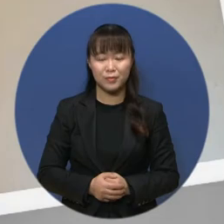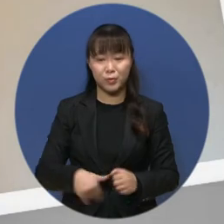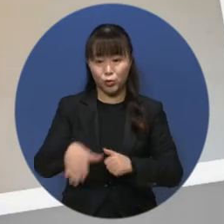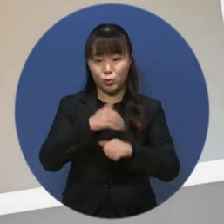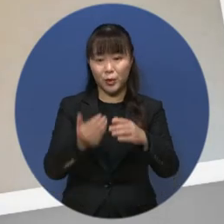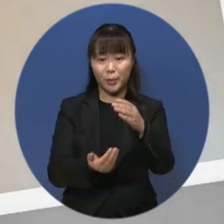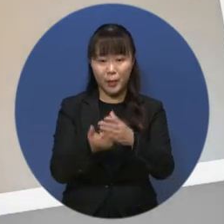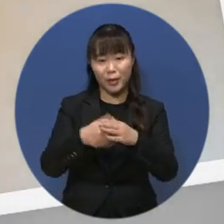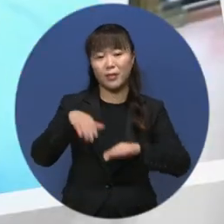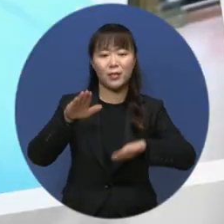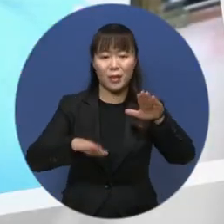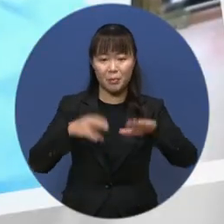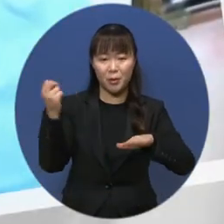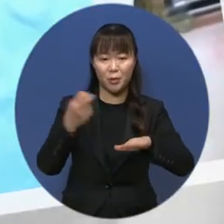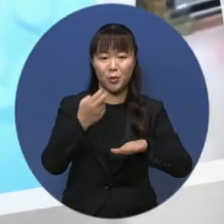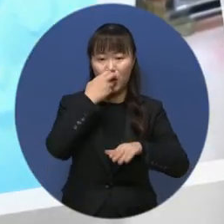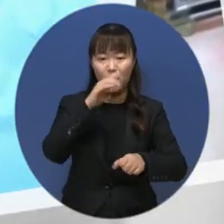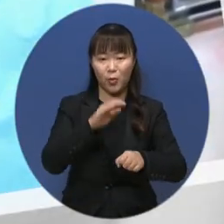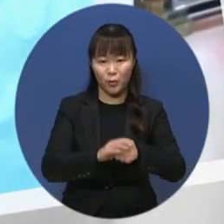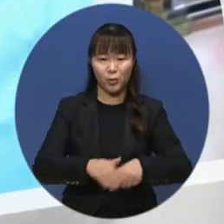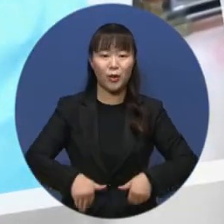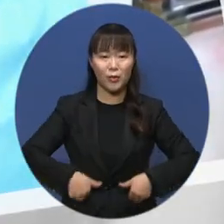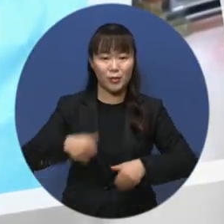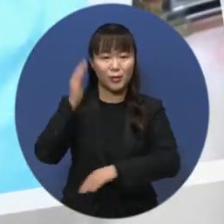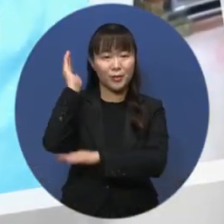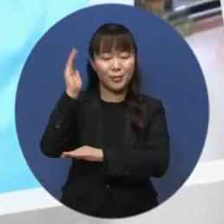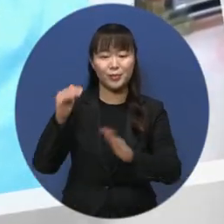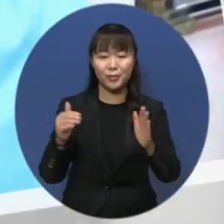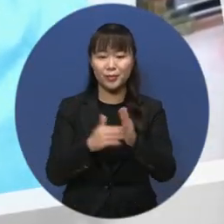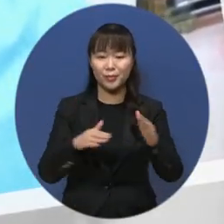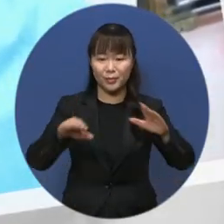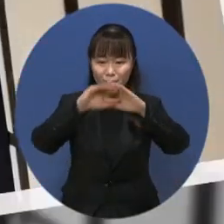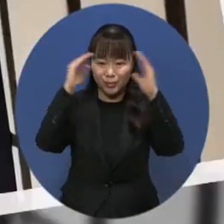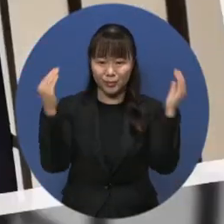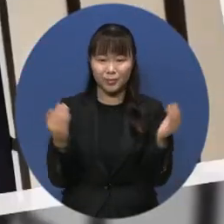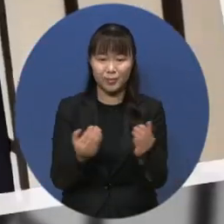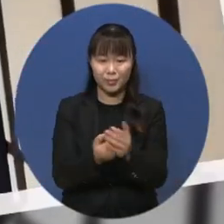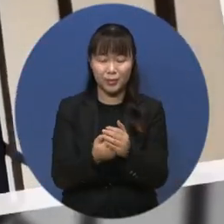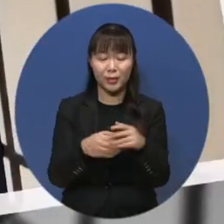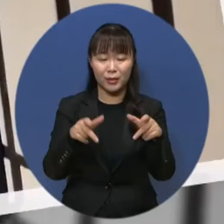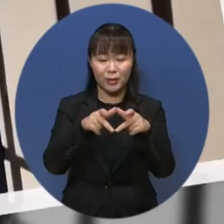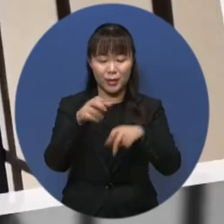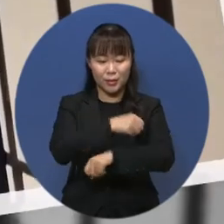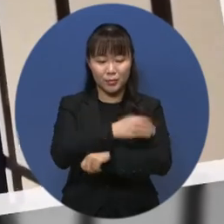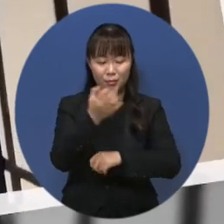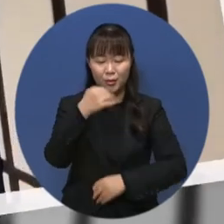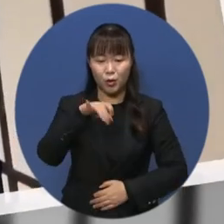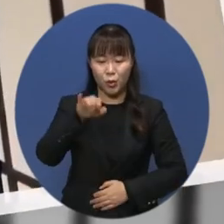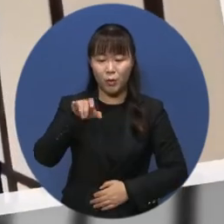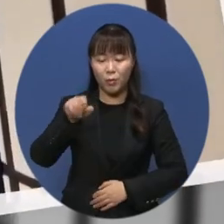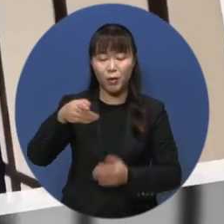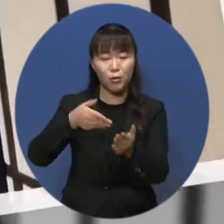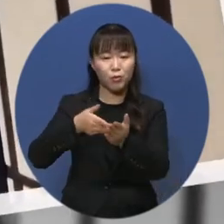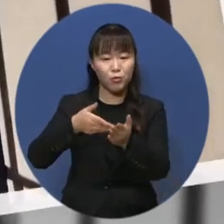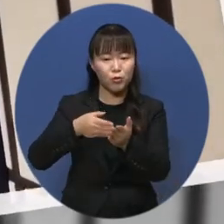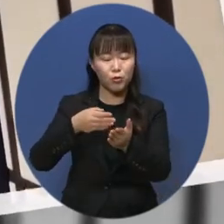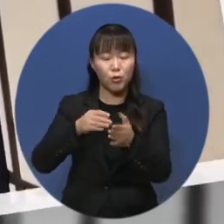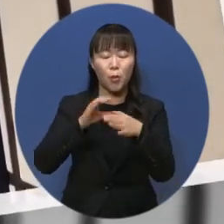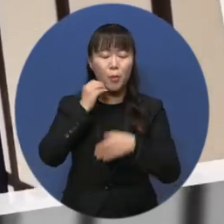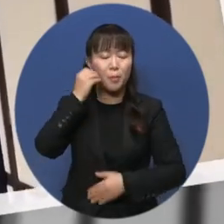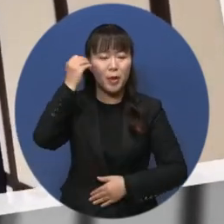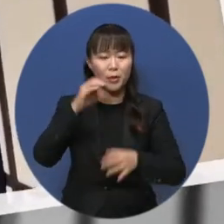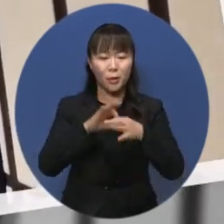우리 주변에서 일어나는 불공정한 사례부터 억울한 사연, 따뜻한 미담까지 장애인신문과